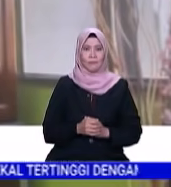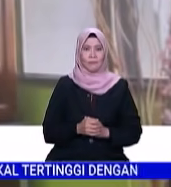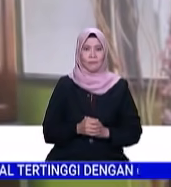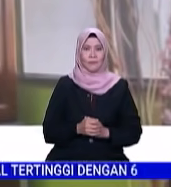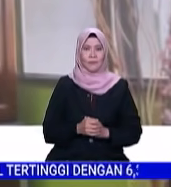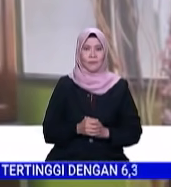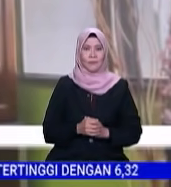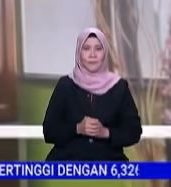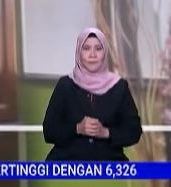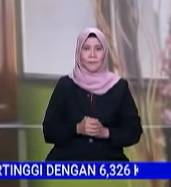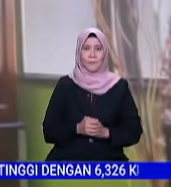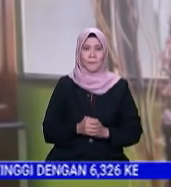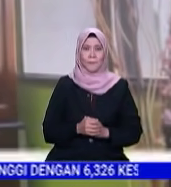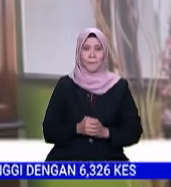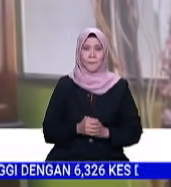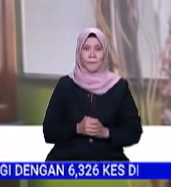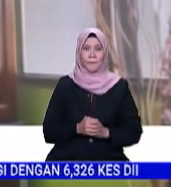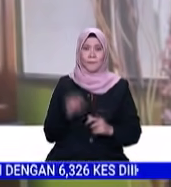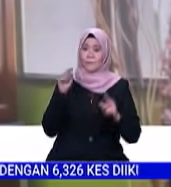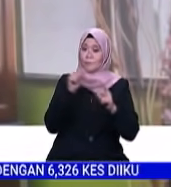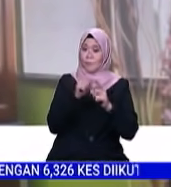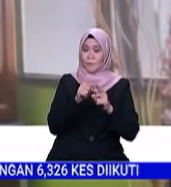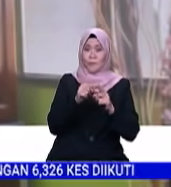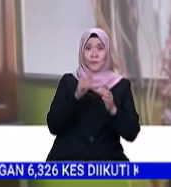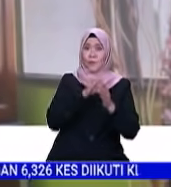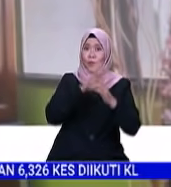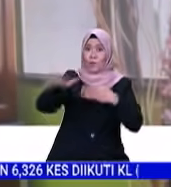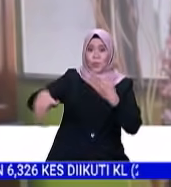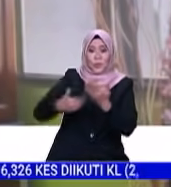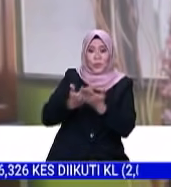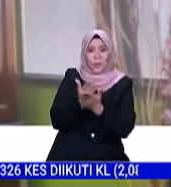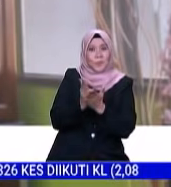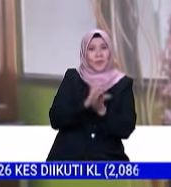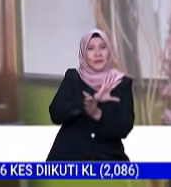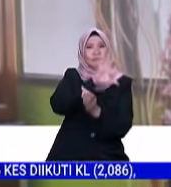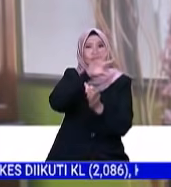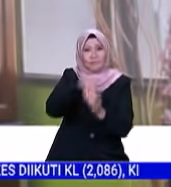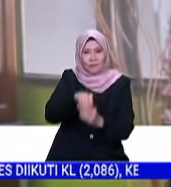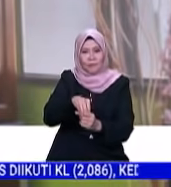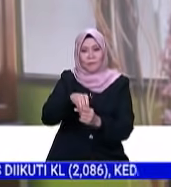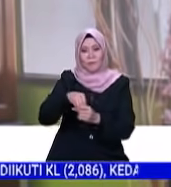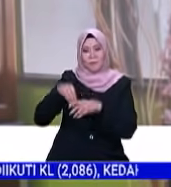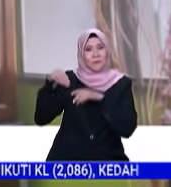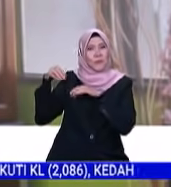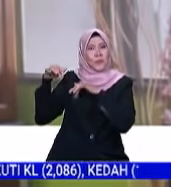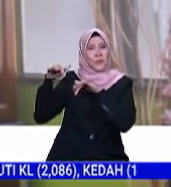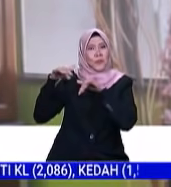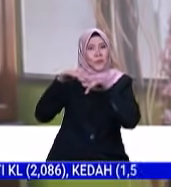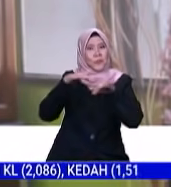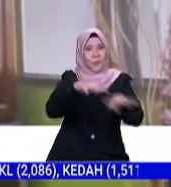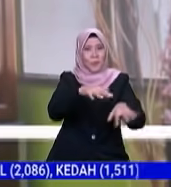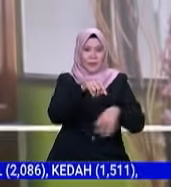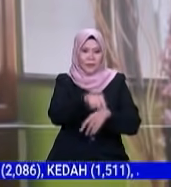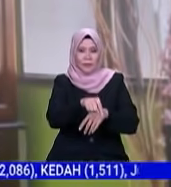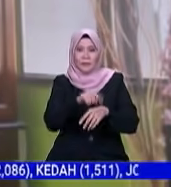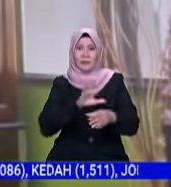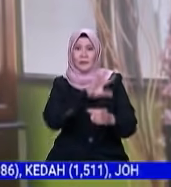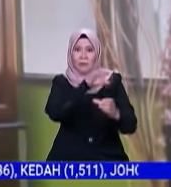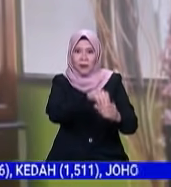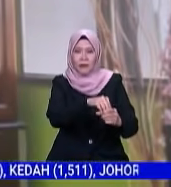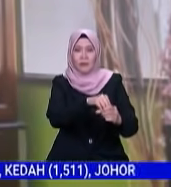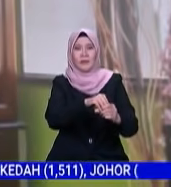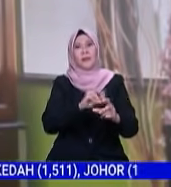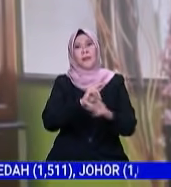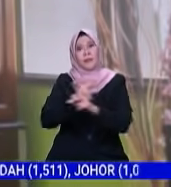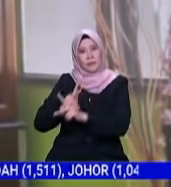Kepada semua yang terlibat dengan perhimpunan, tolonglah sama-sama